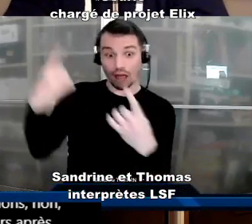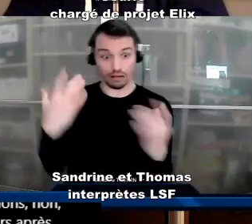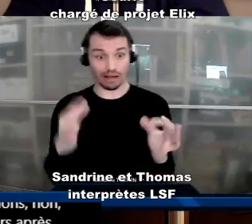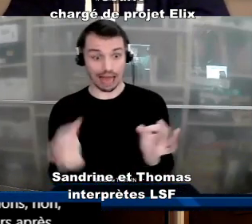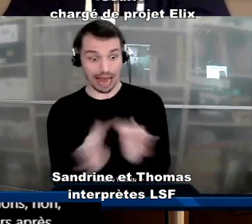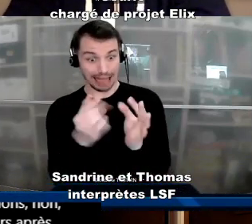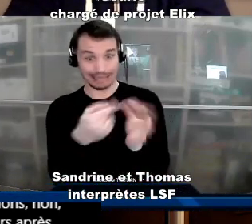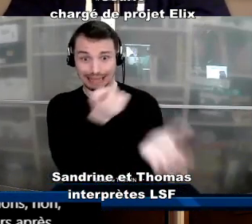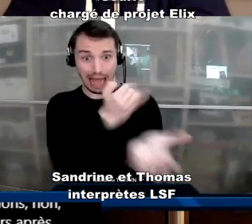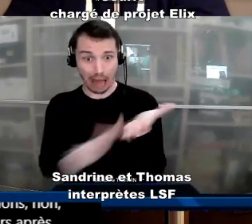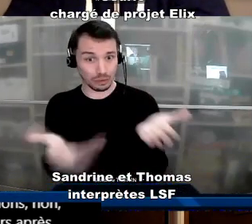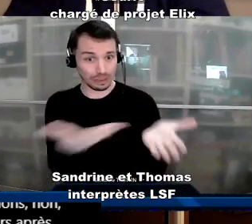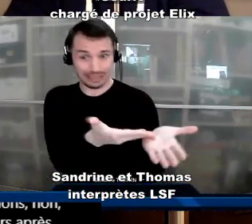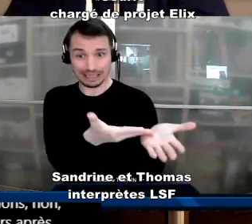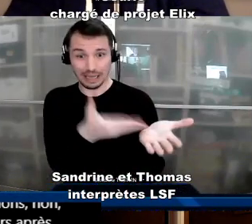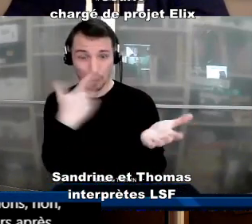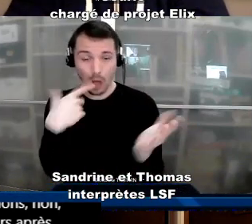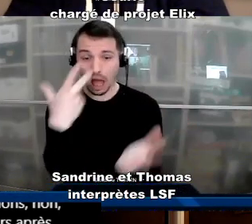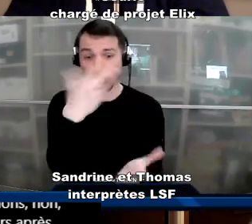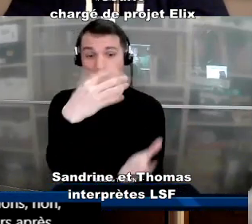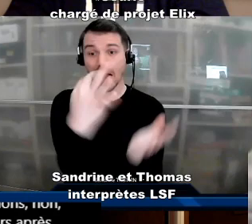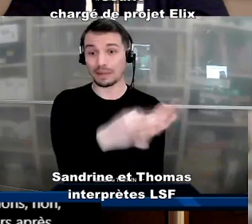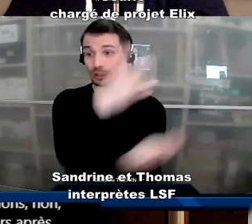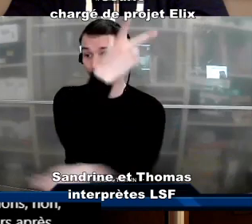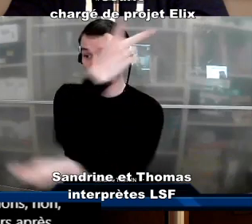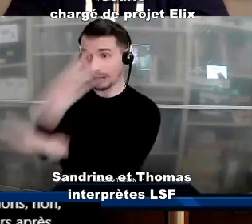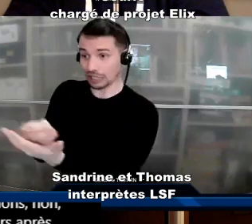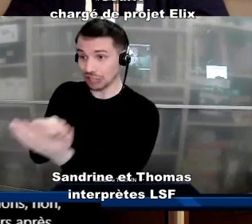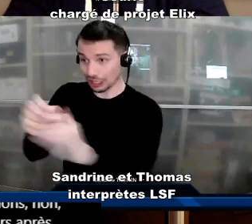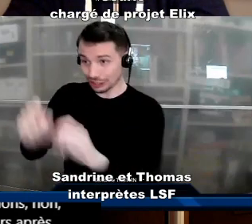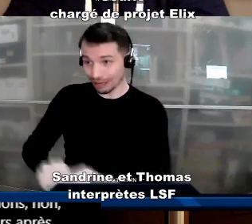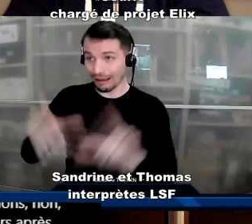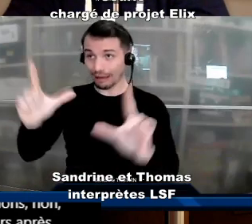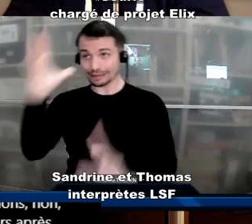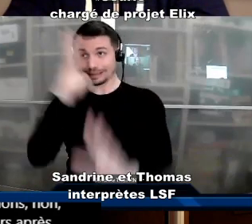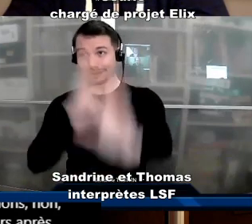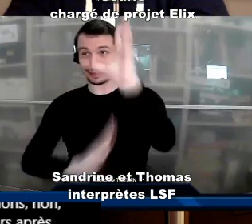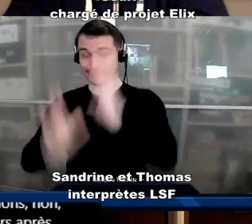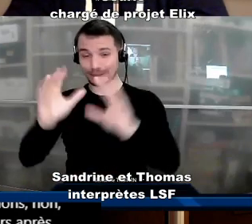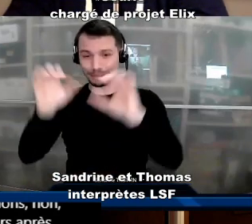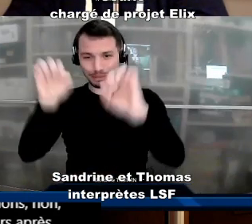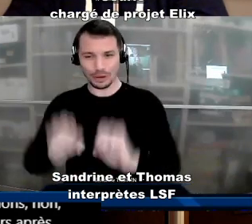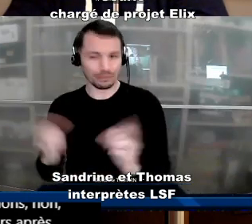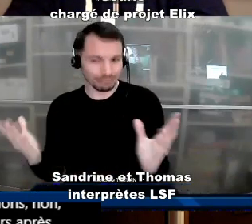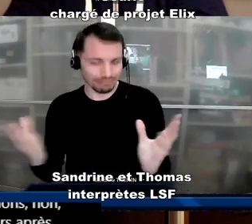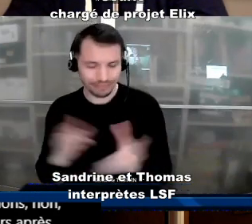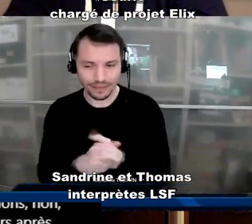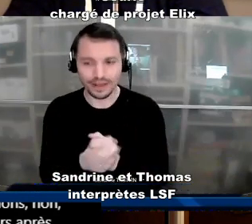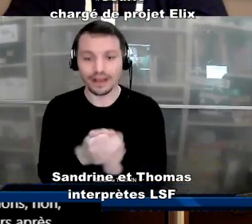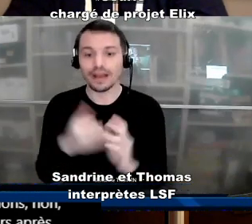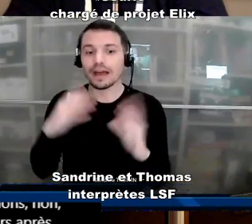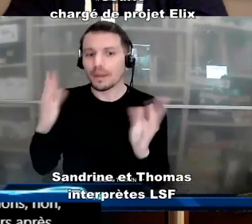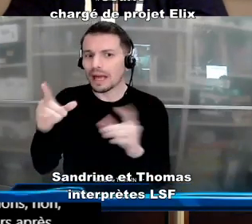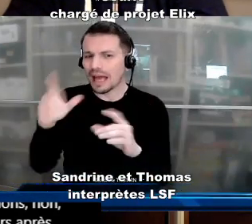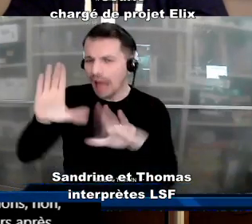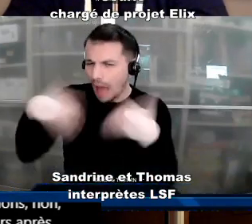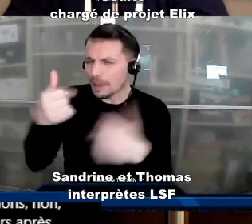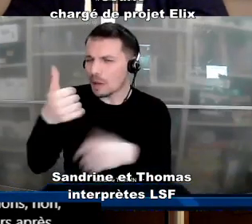on télécharge l'application, et vous expliquerez après, plus tard, de quelle manière vous arrivez à financer quelque chose d'aussi